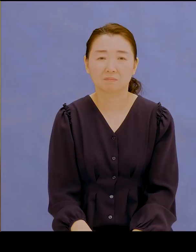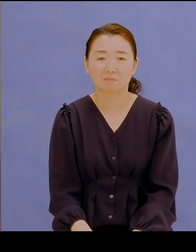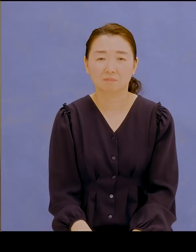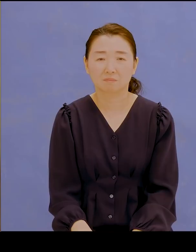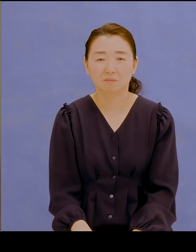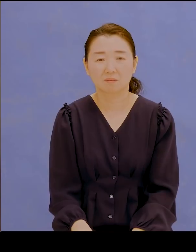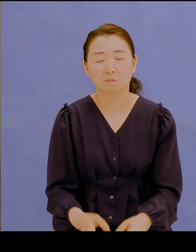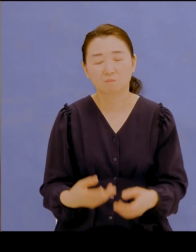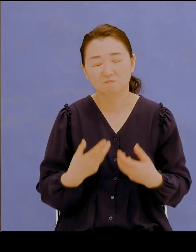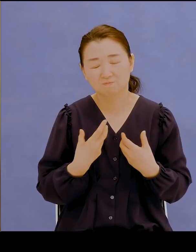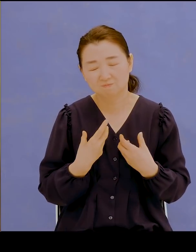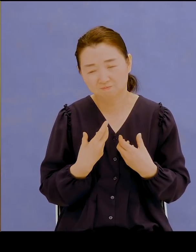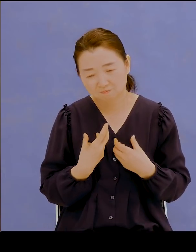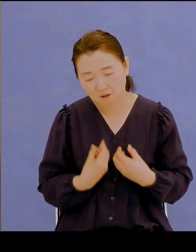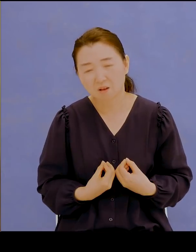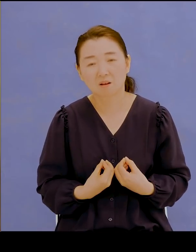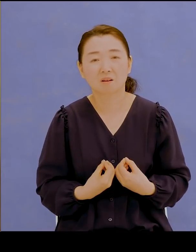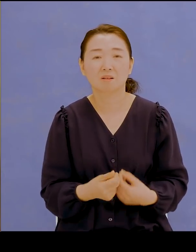이제 비관하게 되고